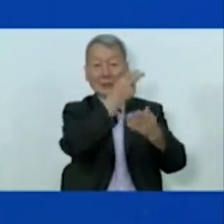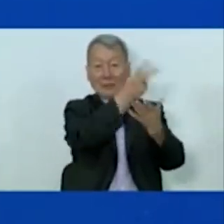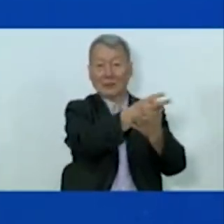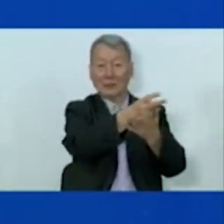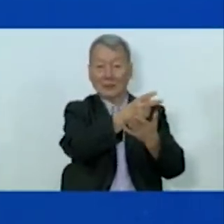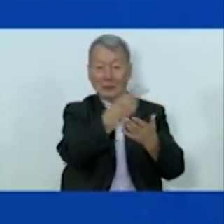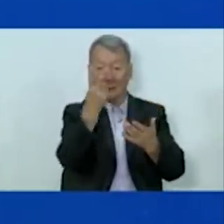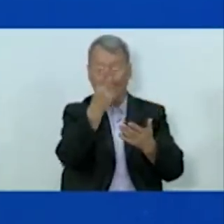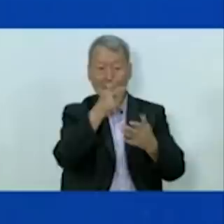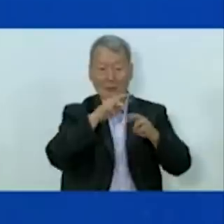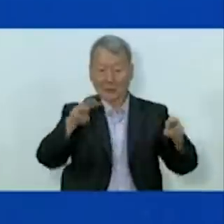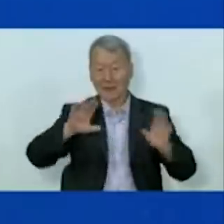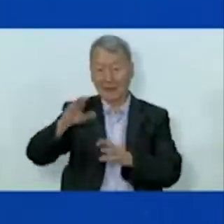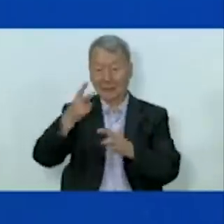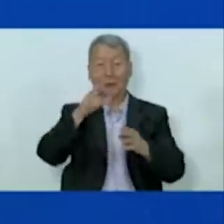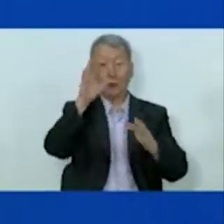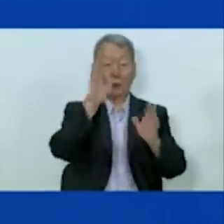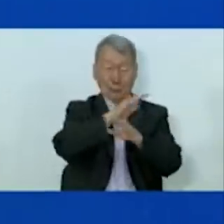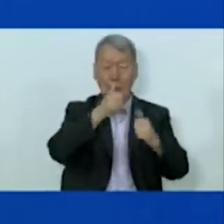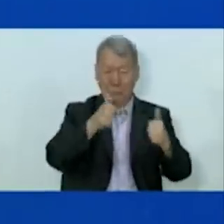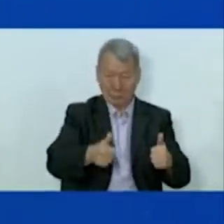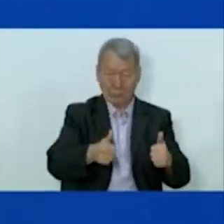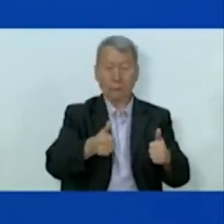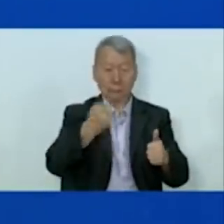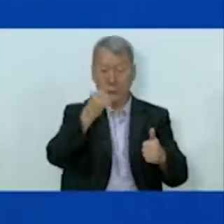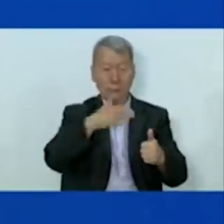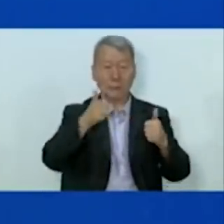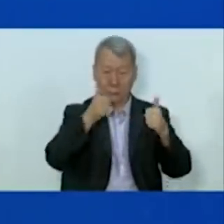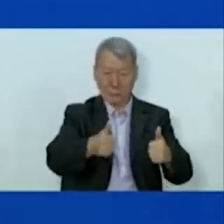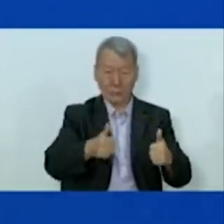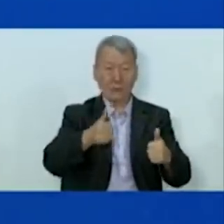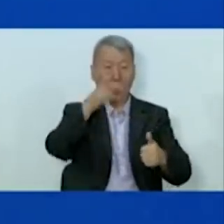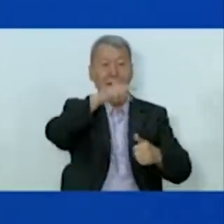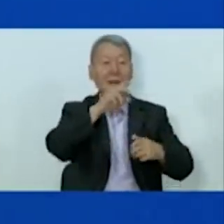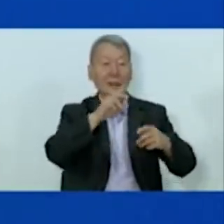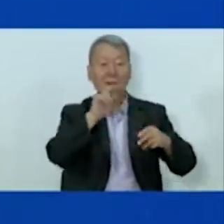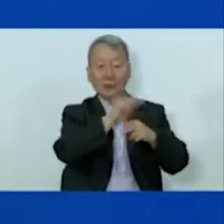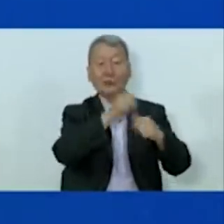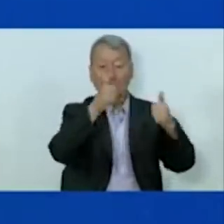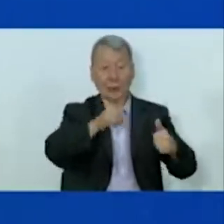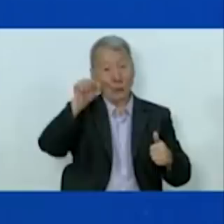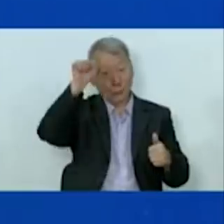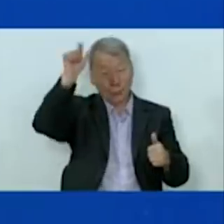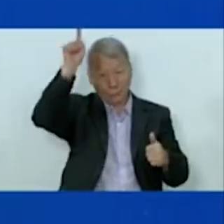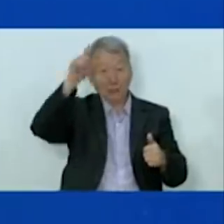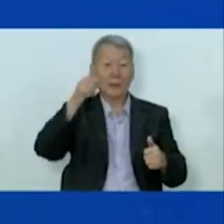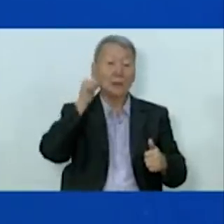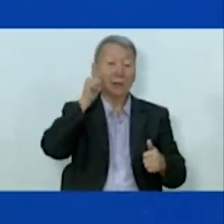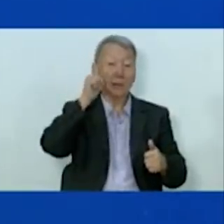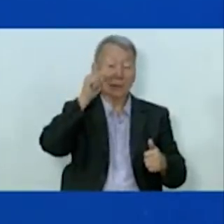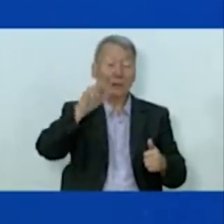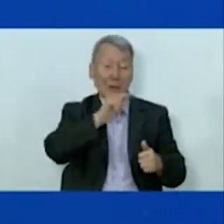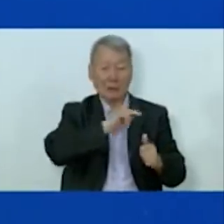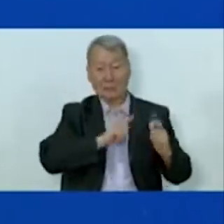жатат. Абалы жакшы эле, жакшы эле деп айтам мен, жакшы эле, динамика жакшы эле, кудай буюрса жакында